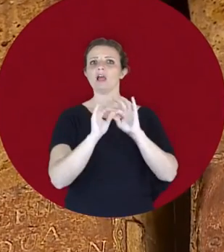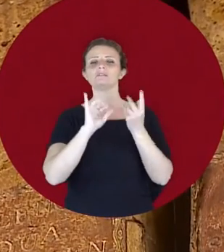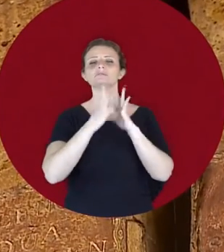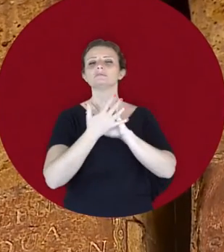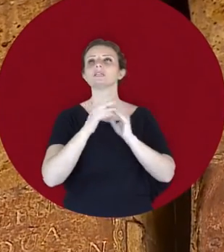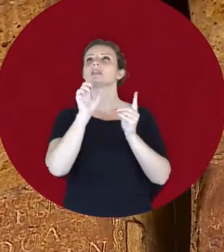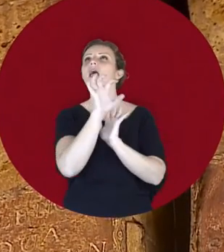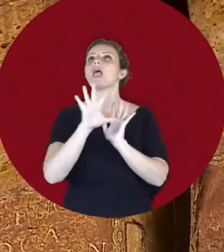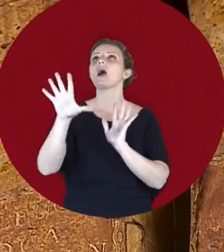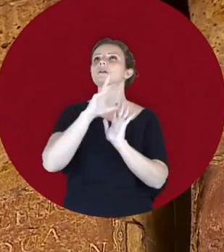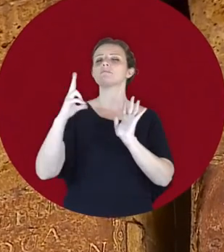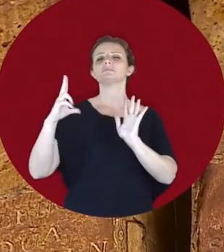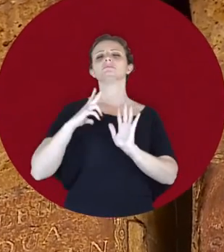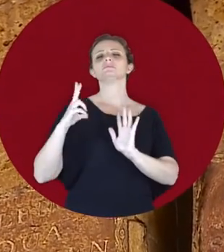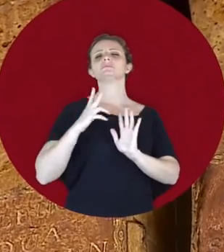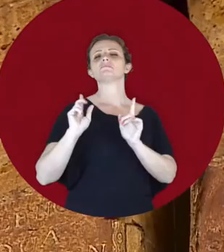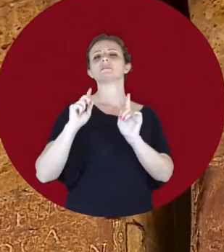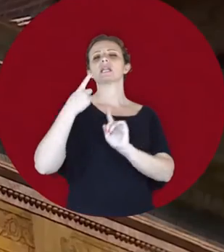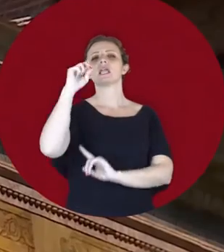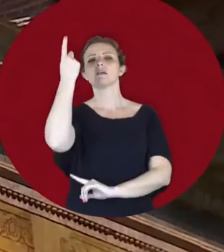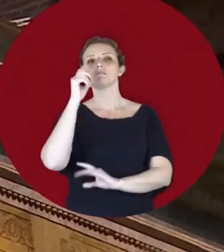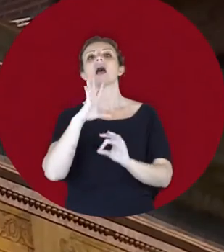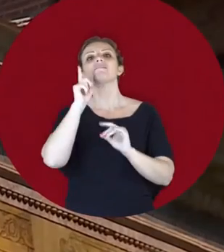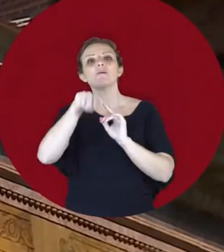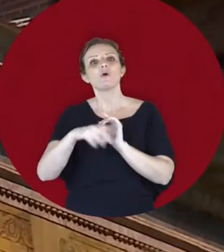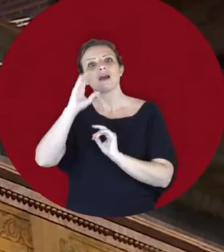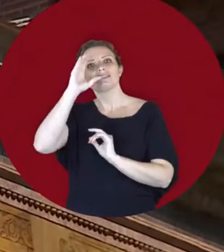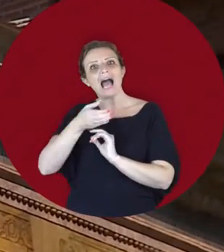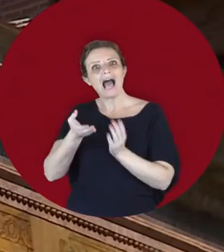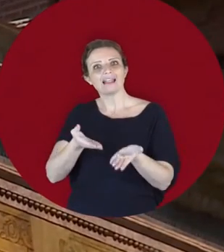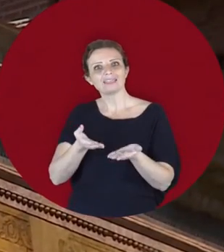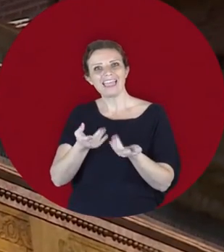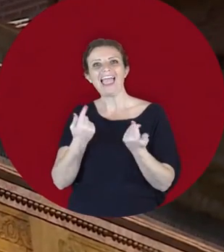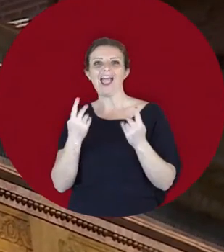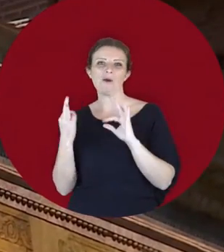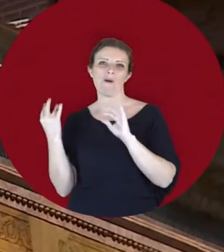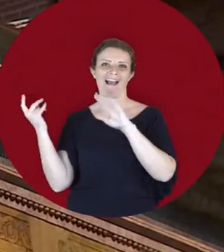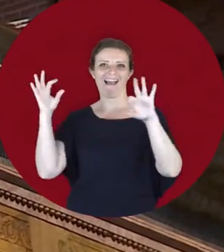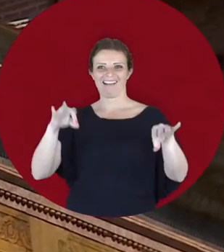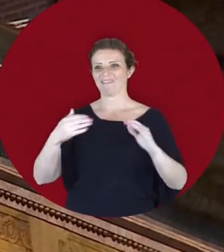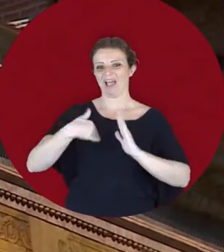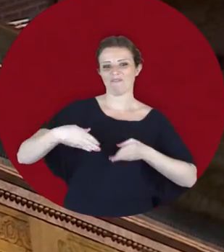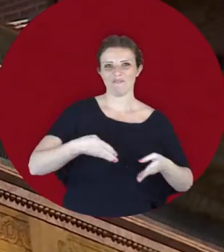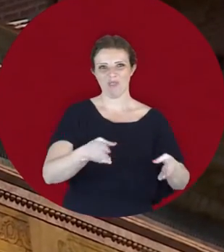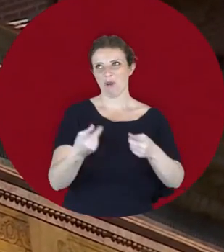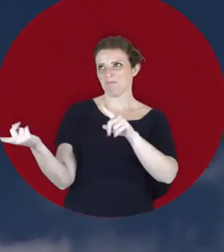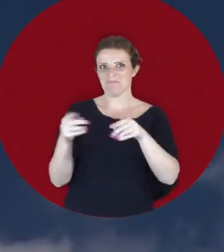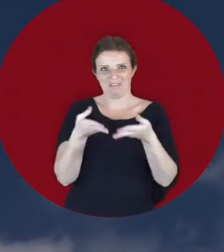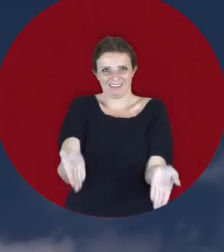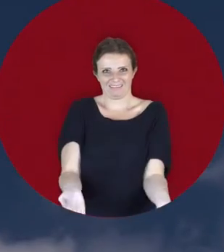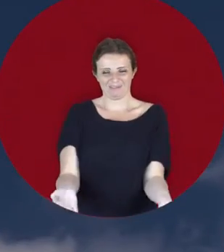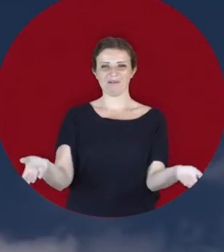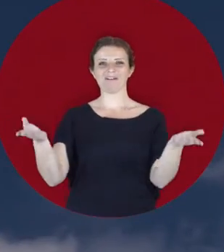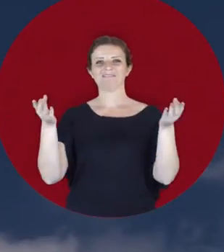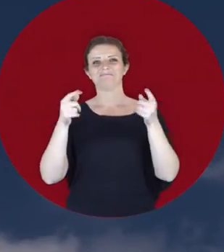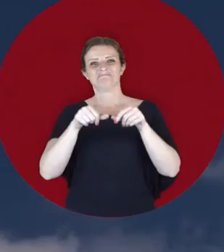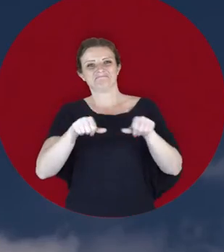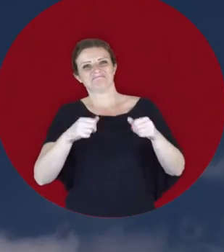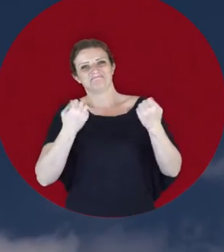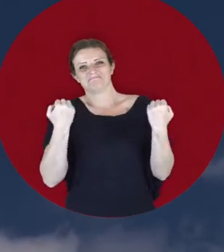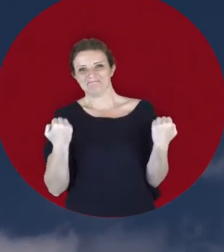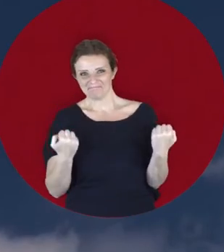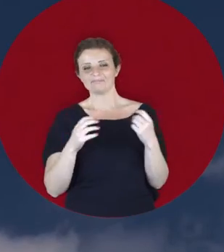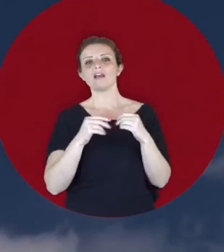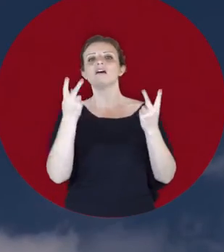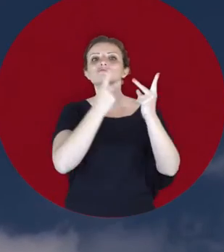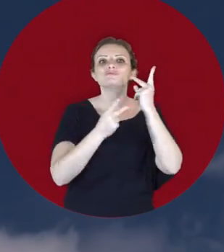Europa. La statua di Dante a Piazza dei Signori. Così Dante Alighieri, nei suoi soggiorni in Riva all'Adige, ricercò nella Biblioteca dei